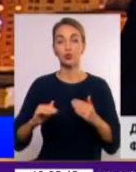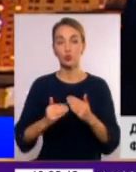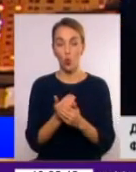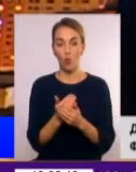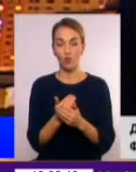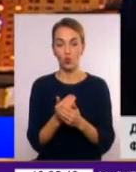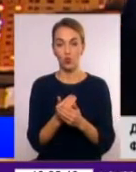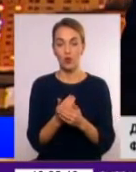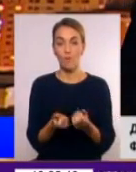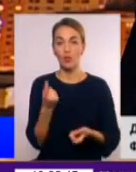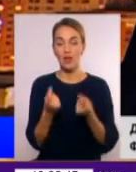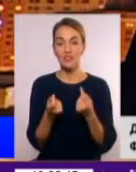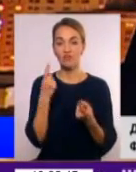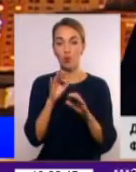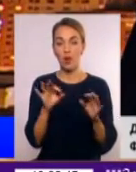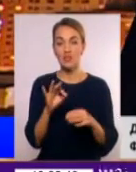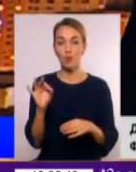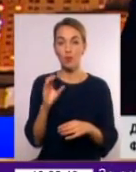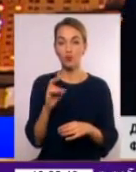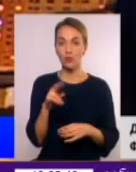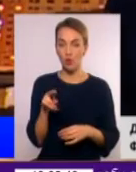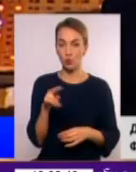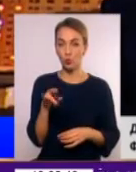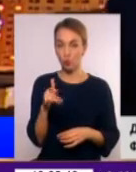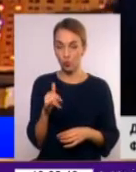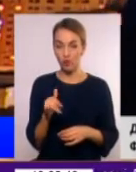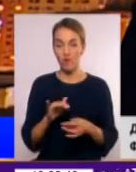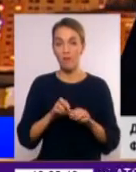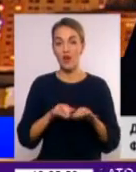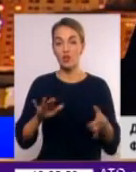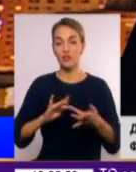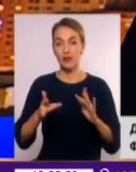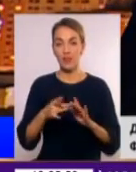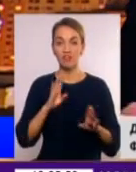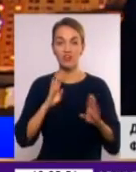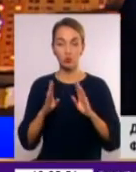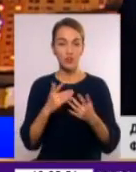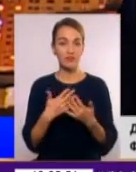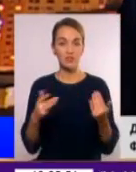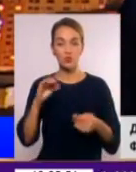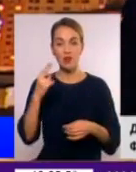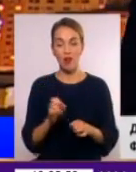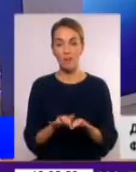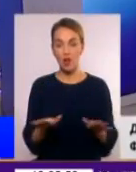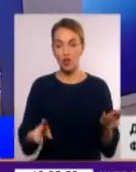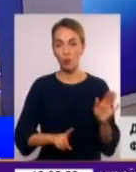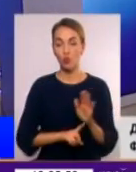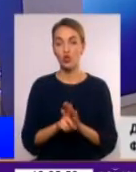полилася інформація про Світлодарську дугу, в мережі інтернет, в Фейсбуці, в різних соціальних мережах